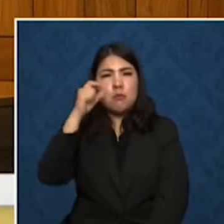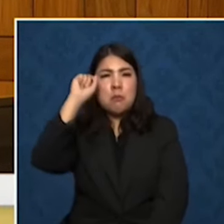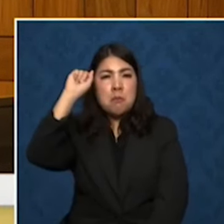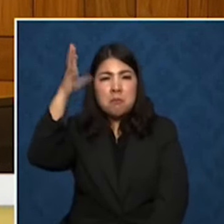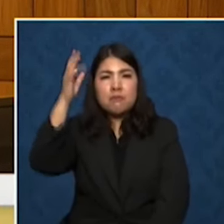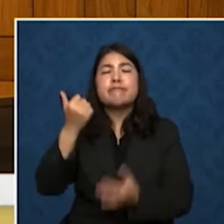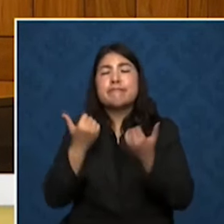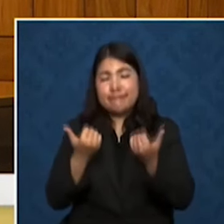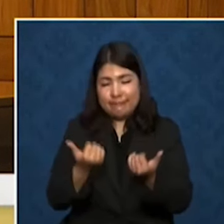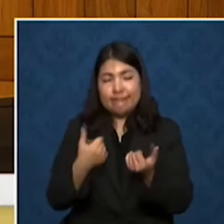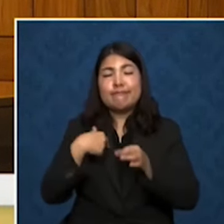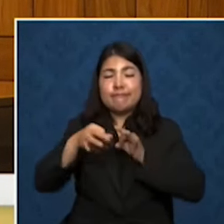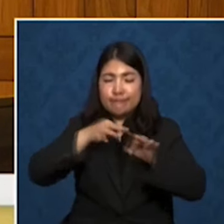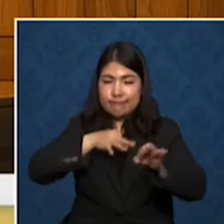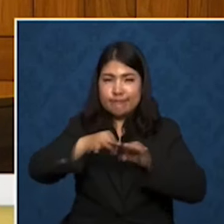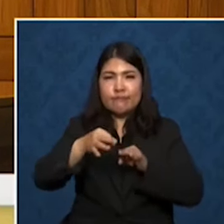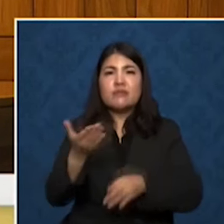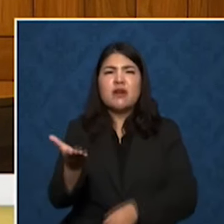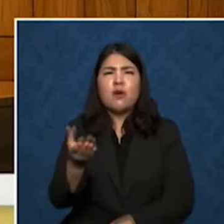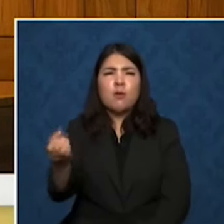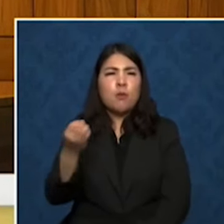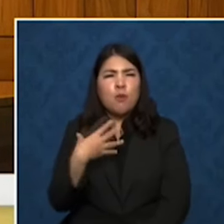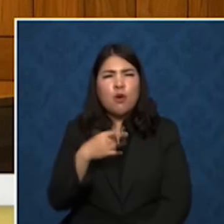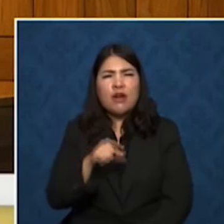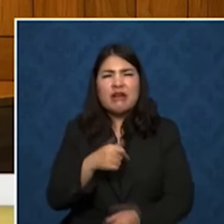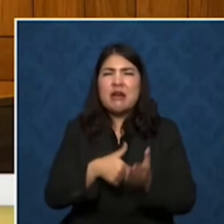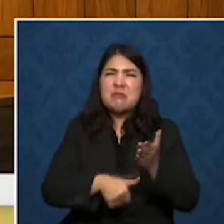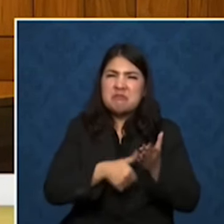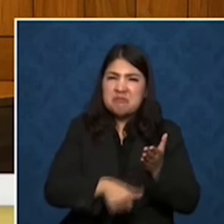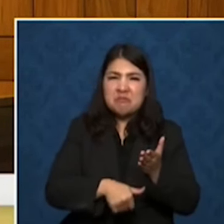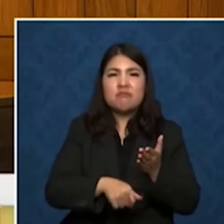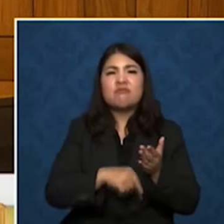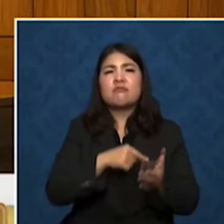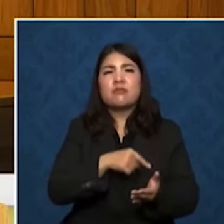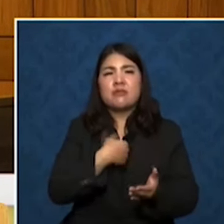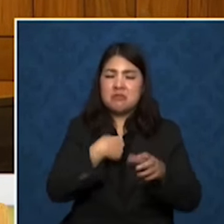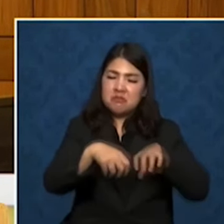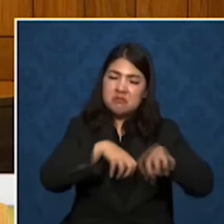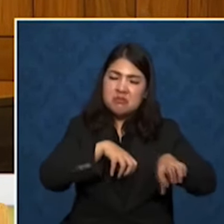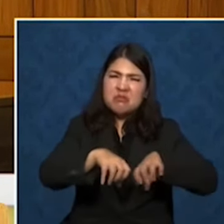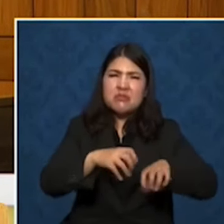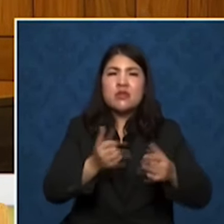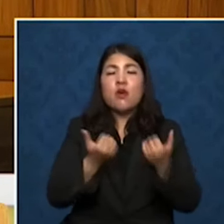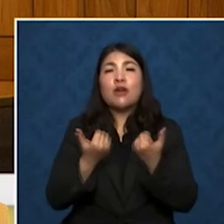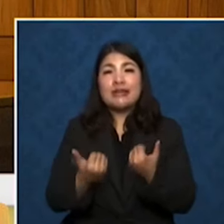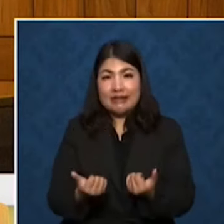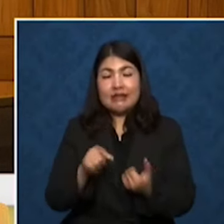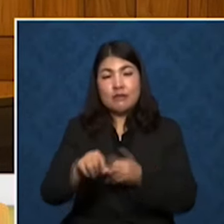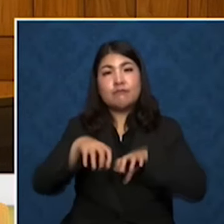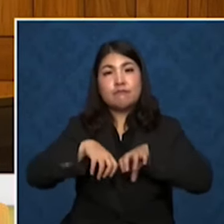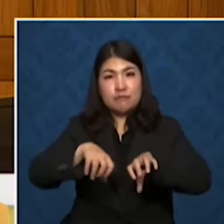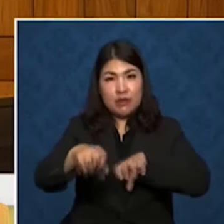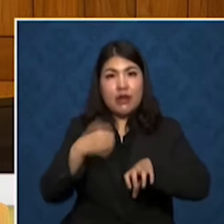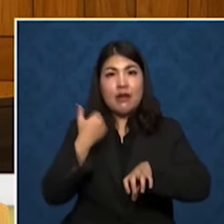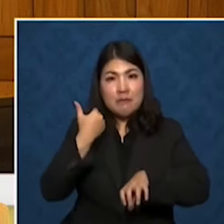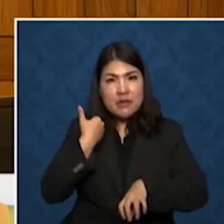ท่านก็พูมาหลเรื่องไม่เปเรองนี่สินเองไม่มีการบรหารจัการเราก็จะเกั้งค